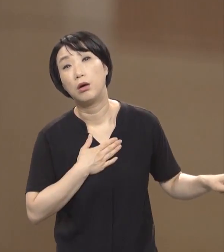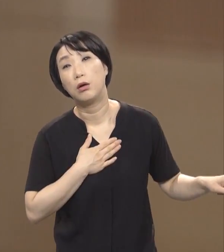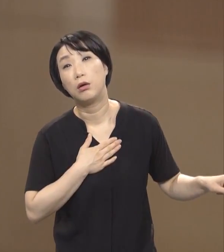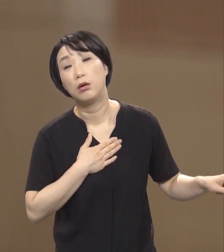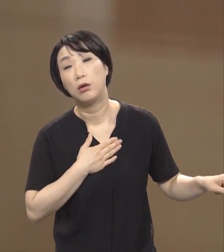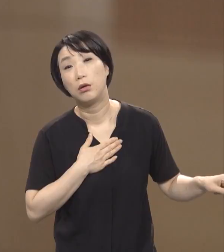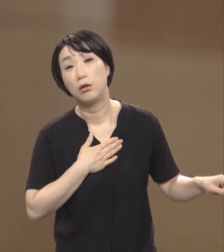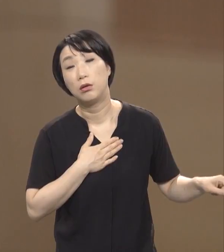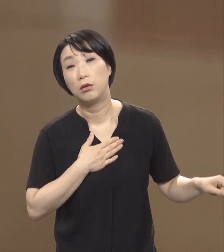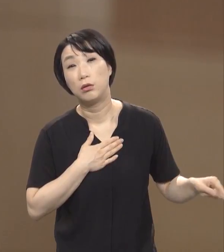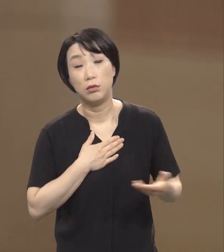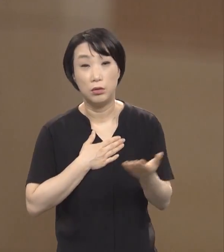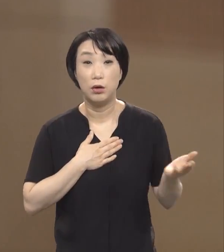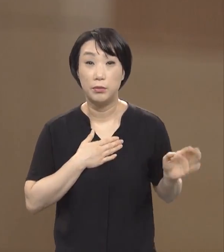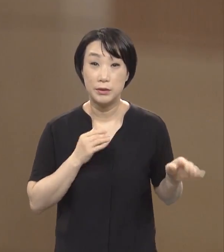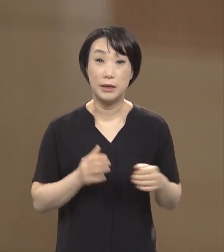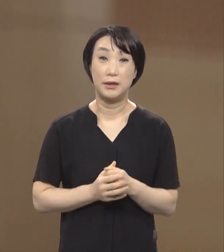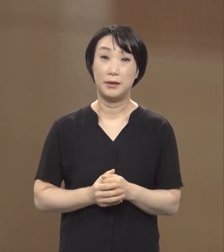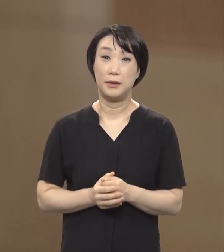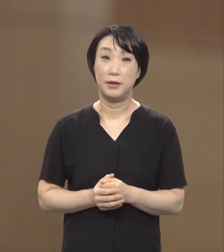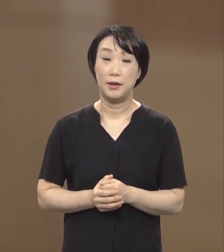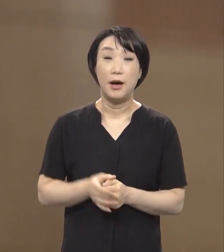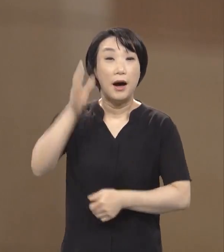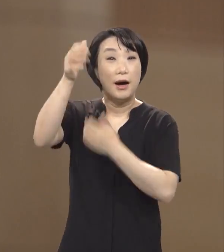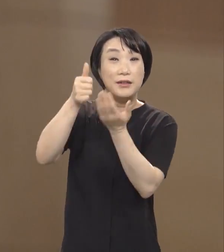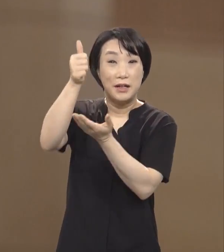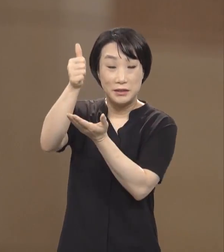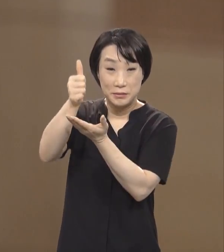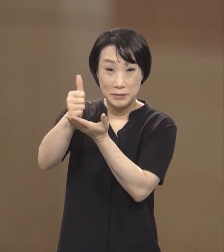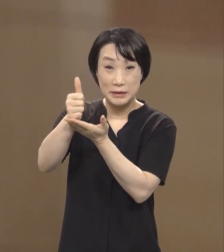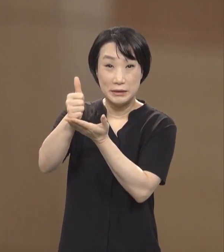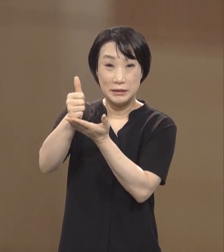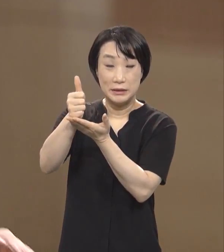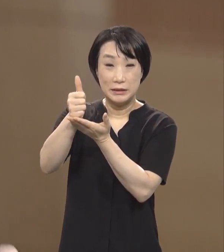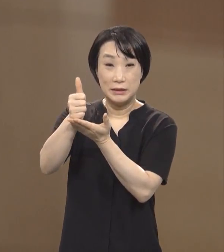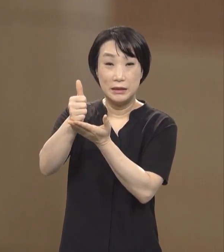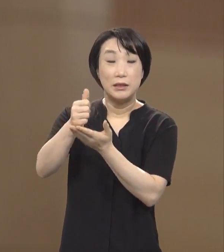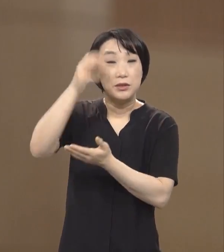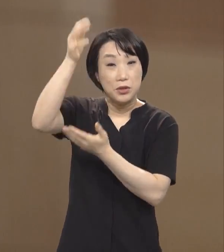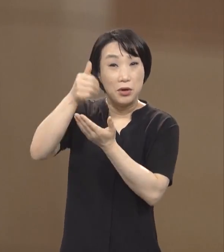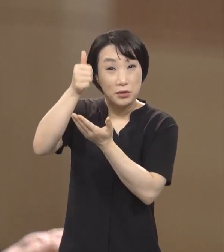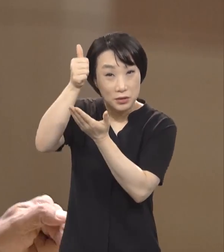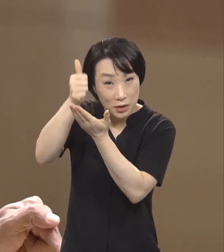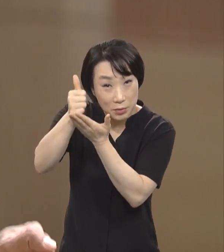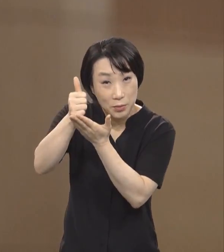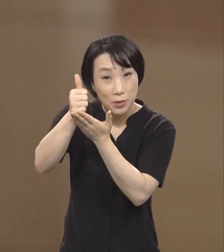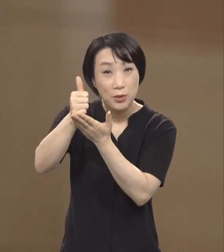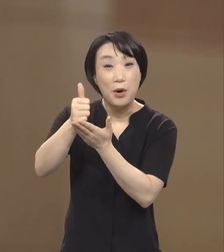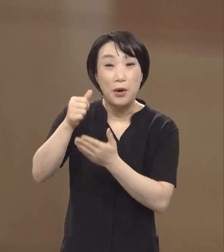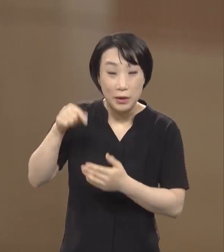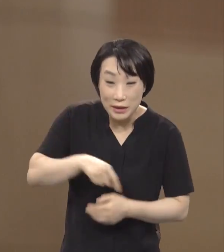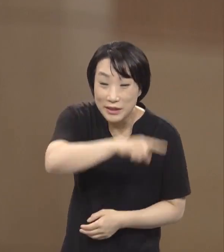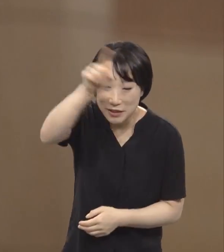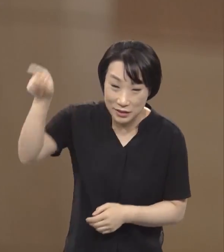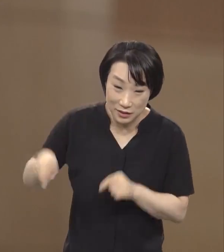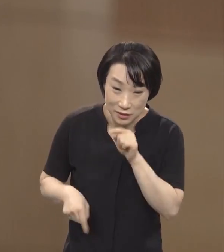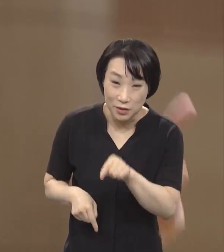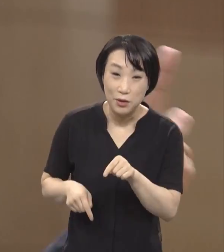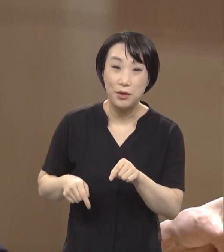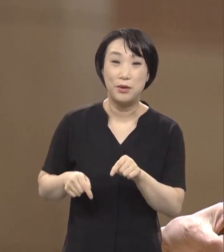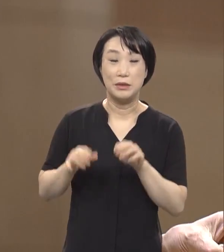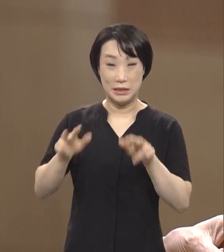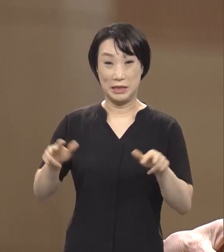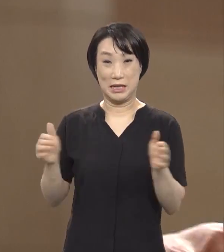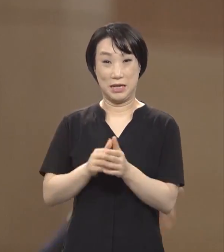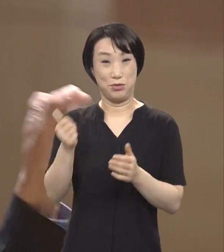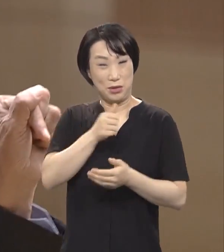되느냐. 그래서 하나님께서 성령으로 이것을